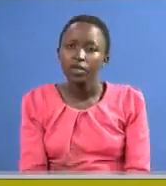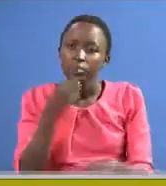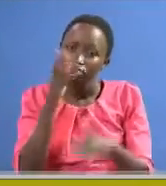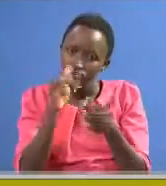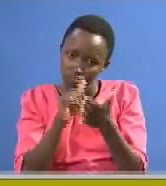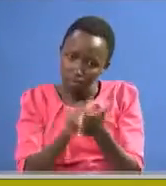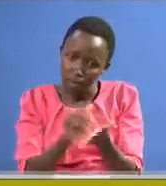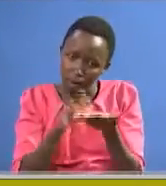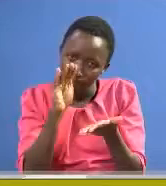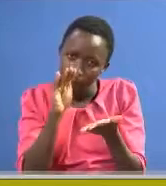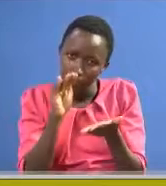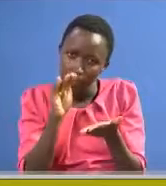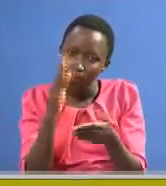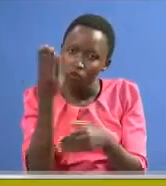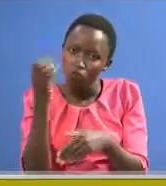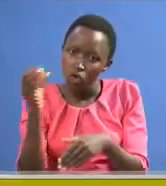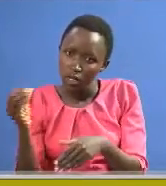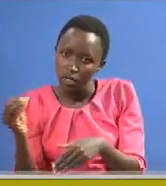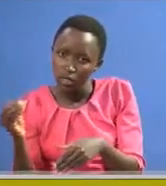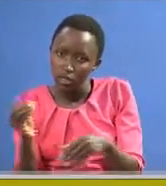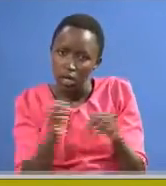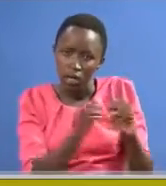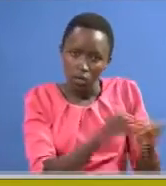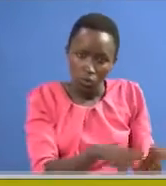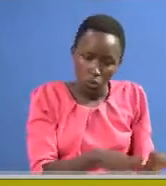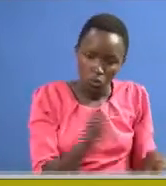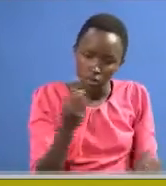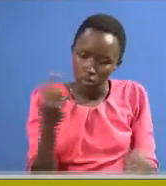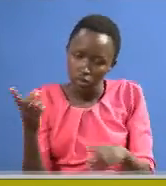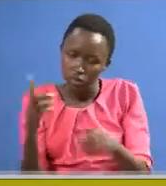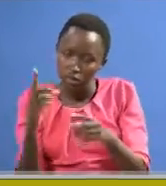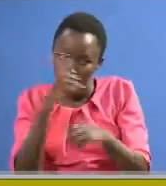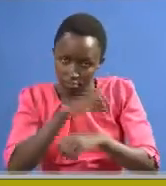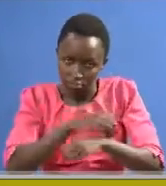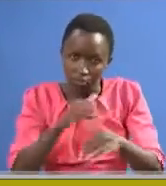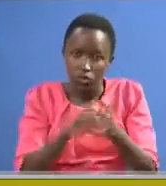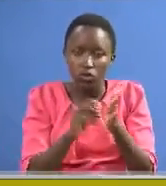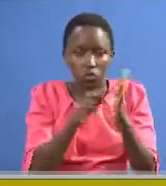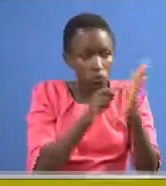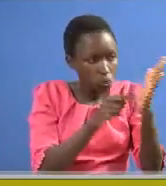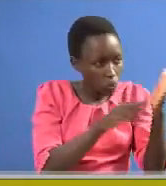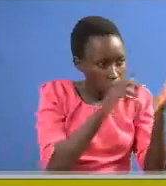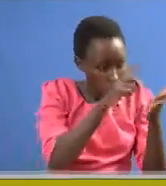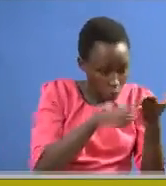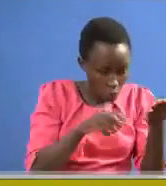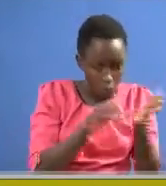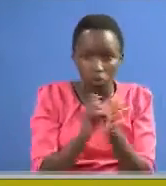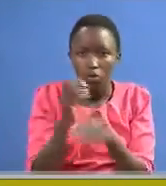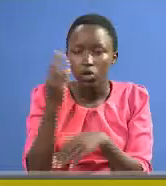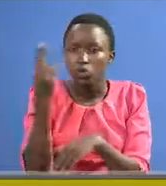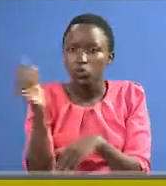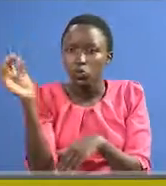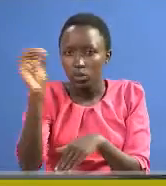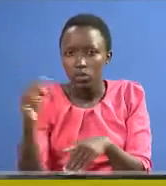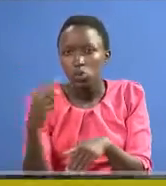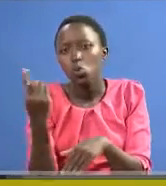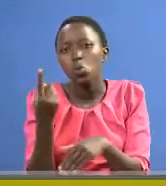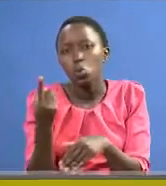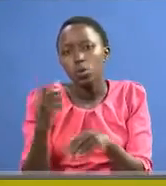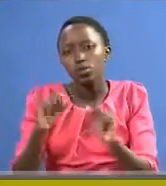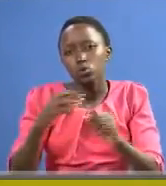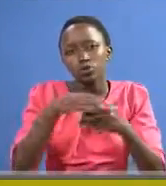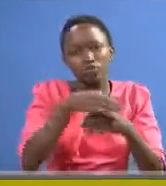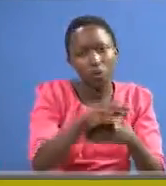Inakadiriwa kwamba zaidi ya magari 400 hupotea kwenye barabara zetu kila siku, huku takwimu zikionyesha kuwa 2% pekee ndio